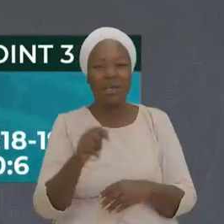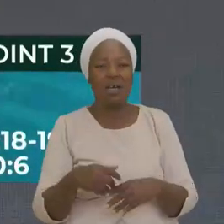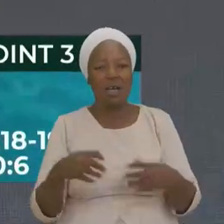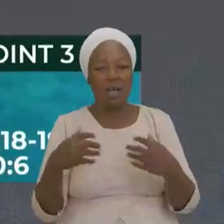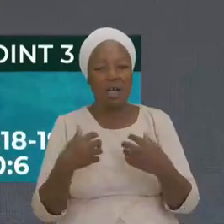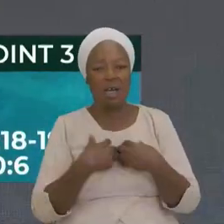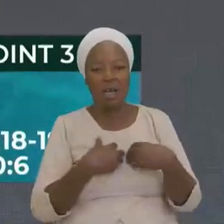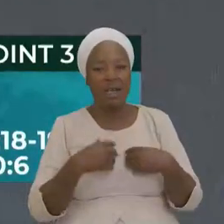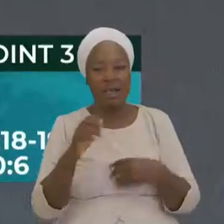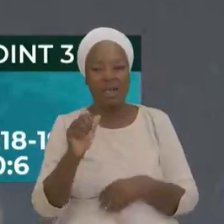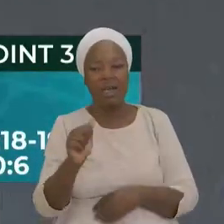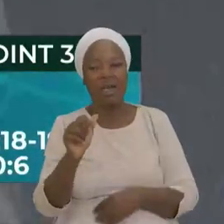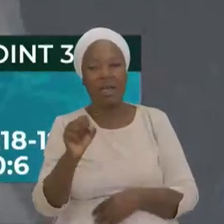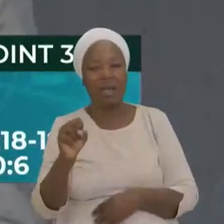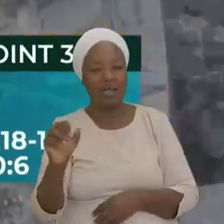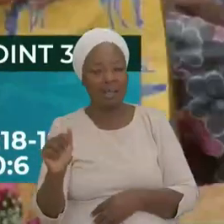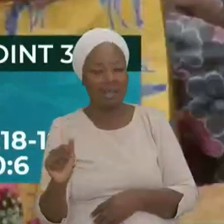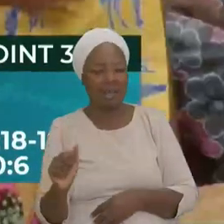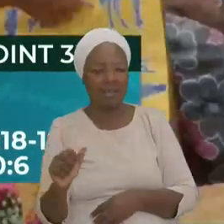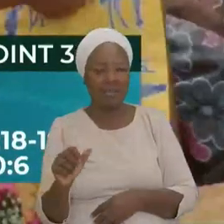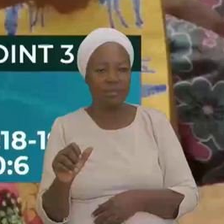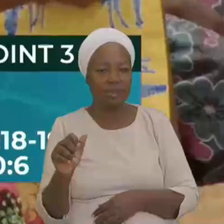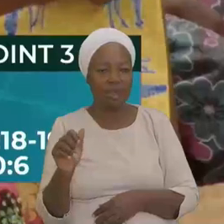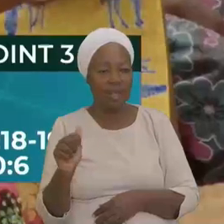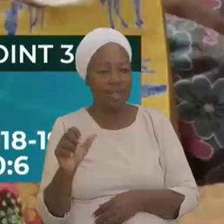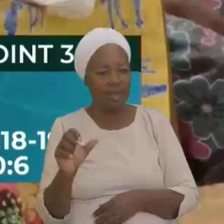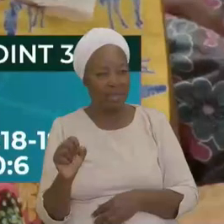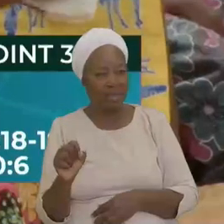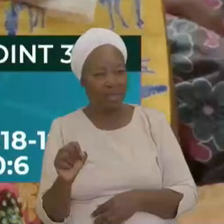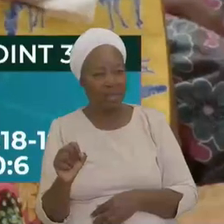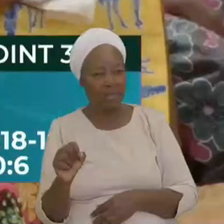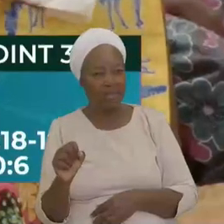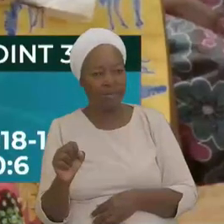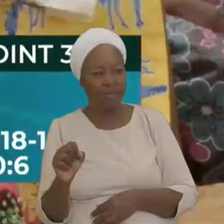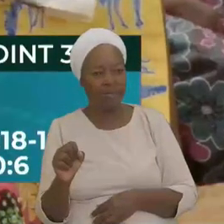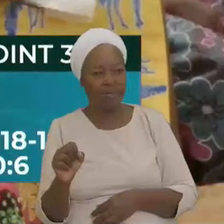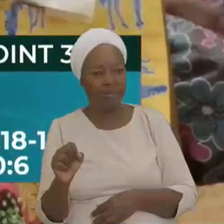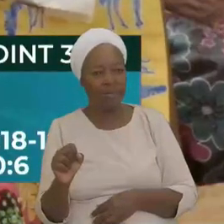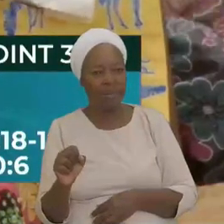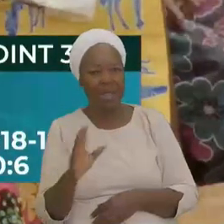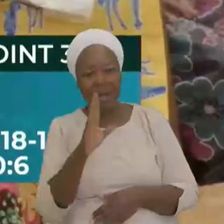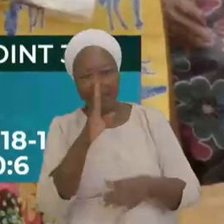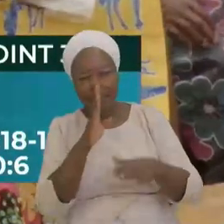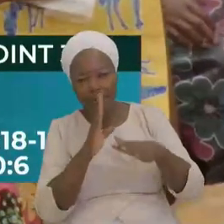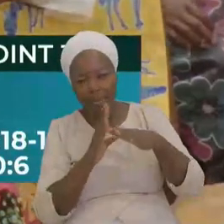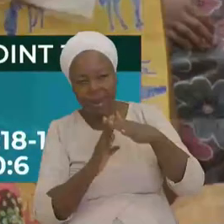Monté sur un ânon, le petit d'une ânesse.